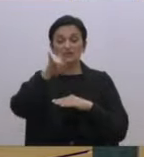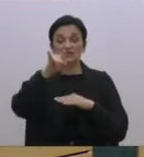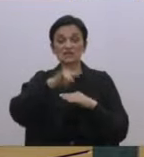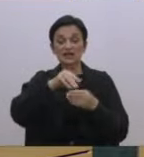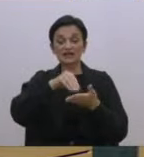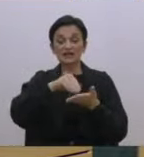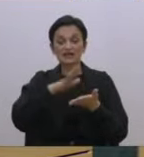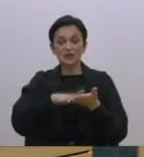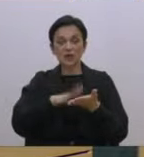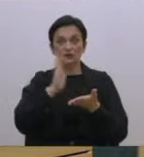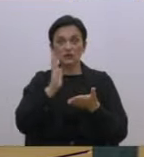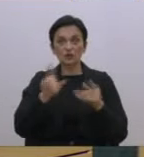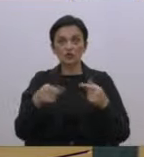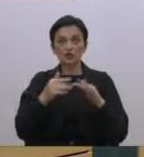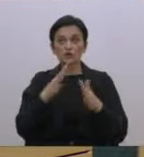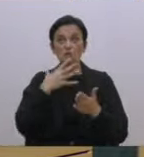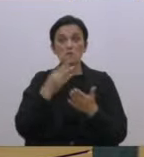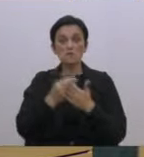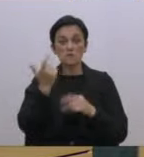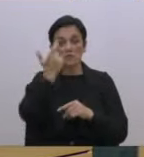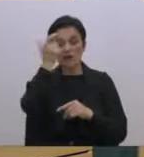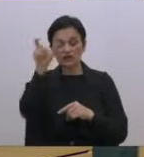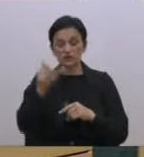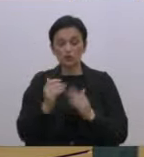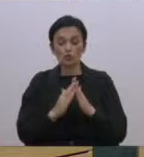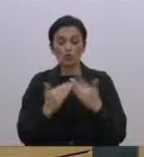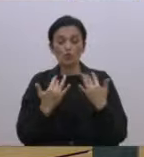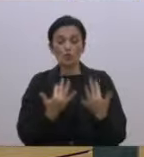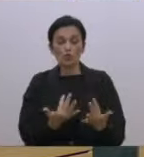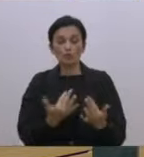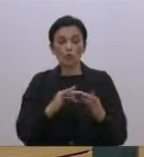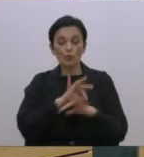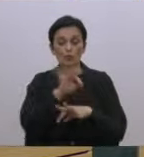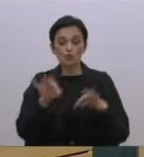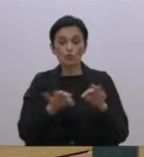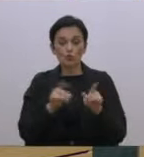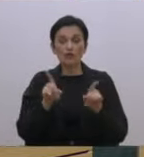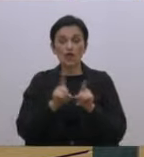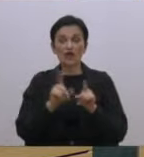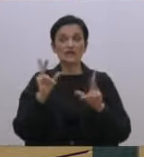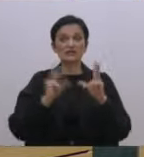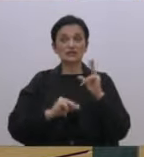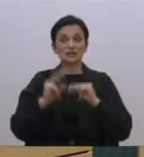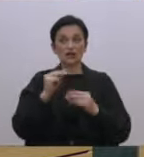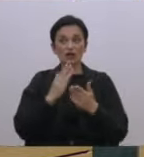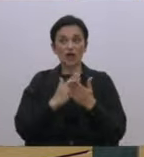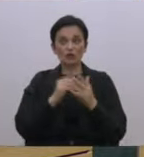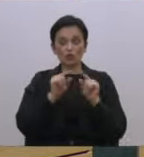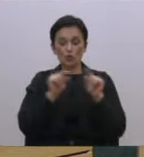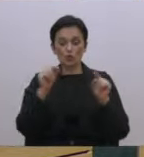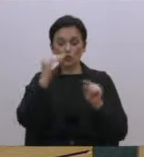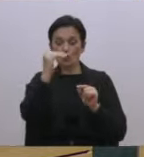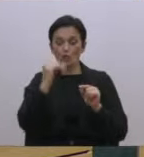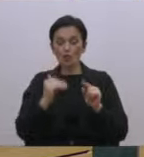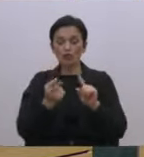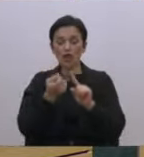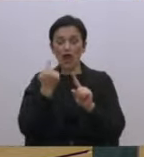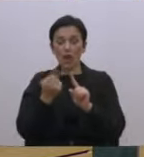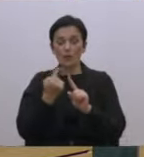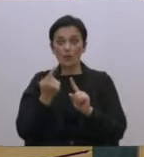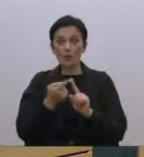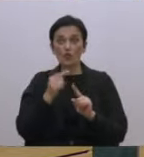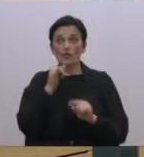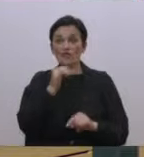დერეგისტრაცია განხორციელდება მესაკუთრის მოთხოვნით. წარმოდგენილი პროექტით ასევე გათვალისწინებულია რიგი მუხლების ამოღება, რომლებიც ვეღარ